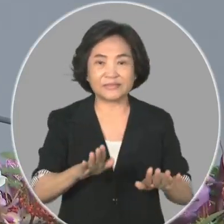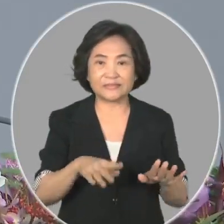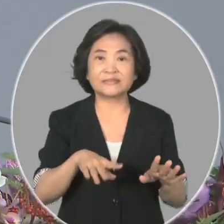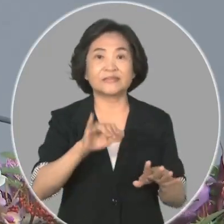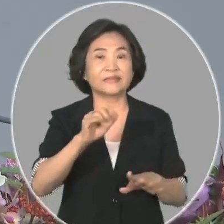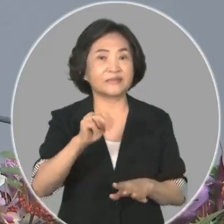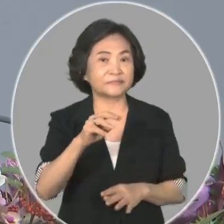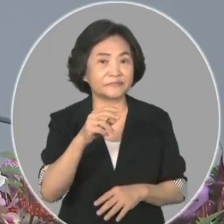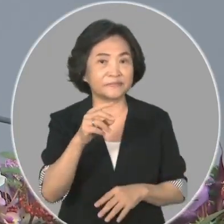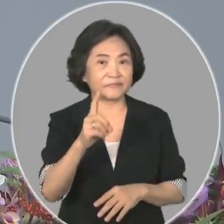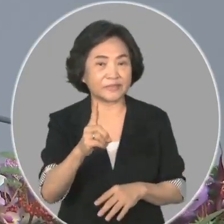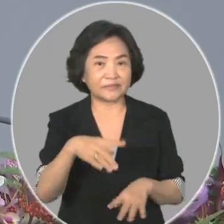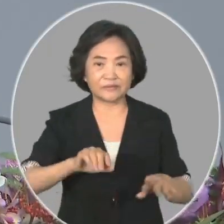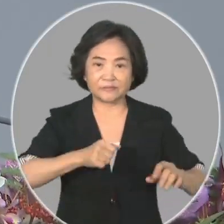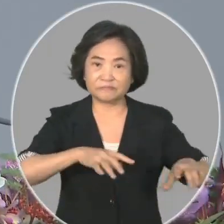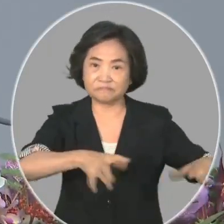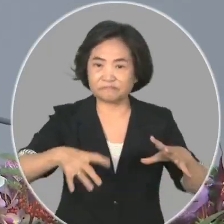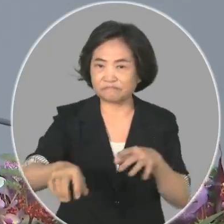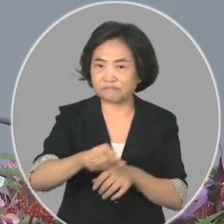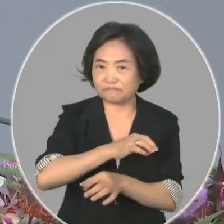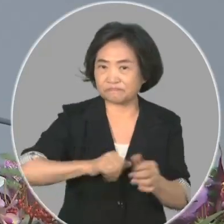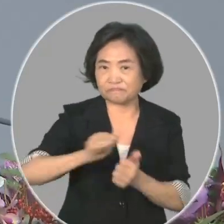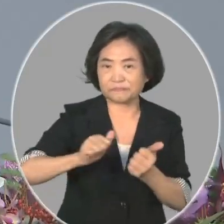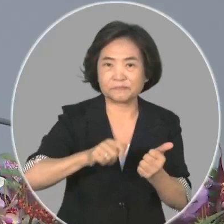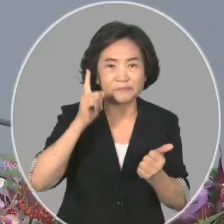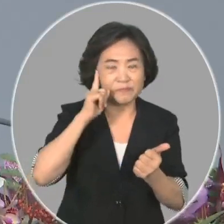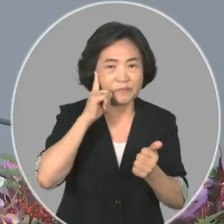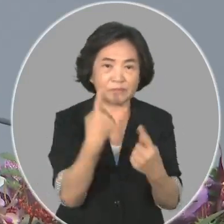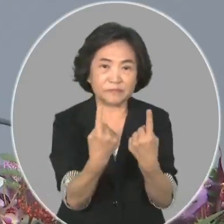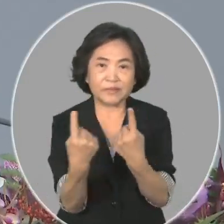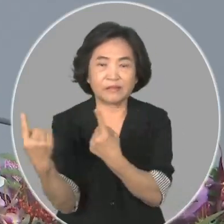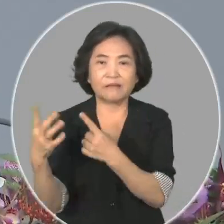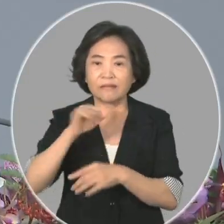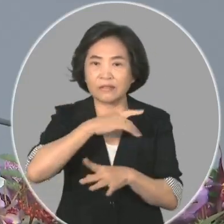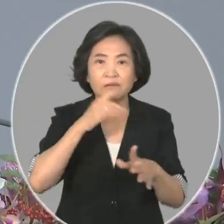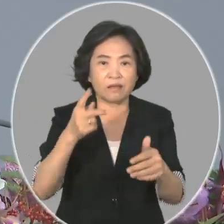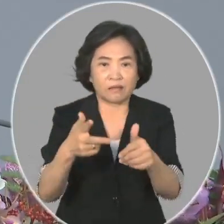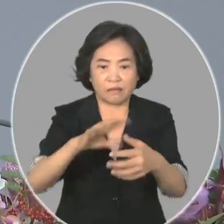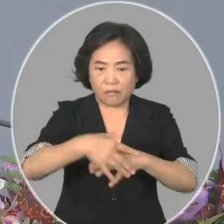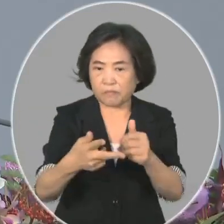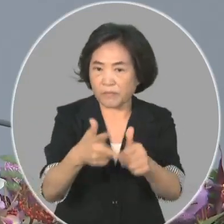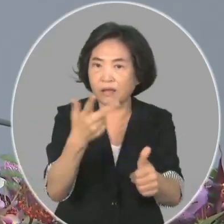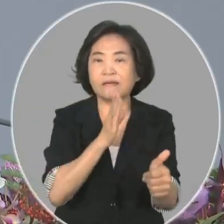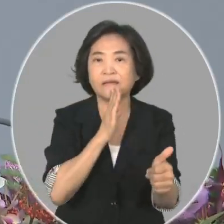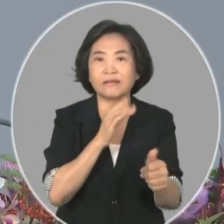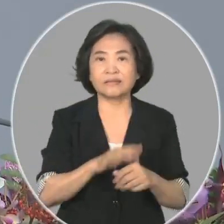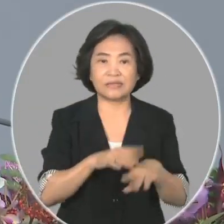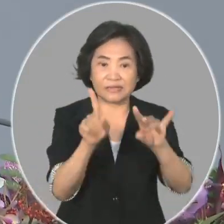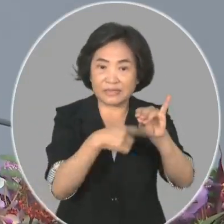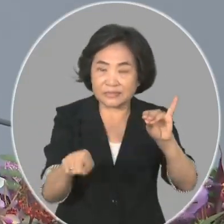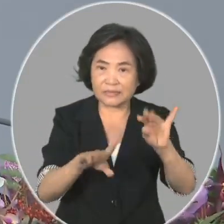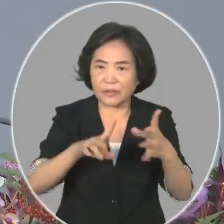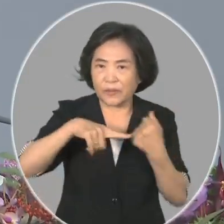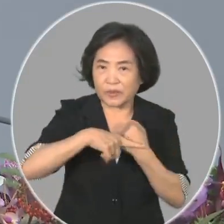世界竞争力评比，台湾的排名是全球第7，每千人研发